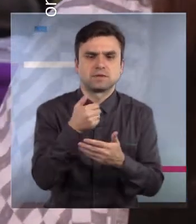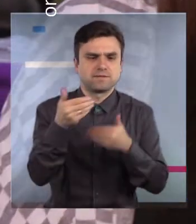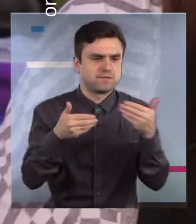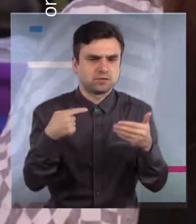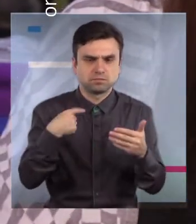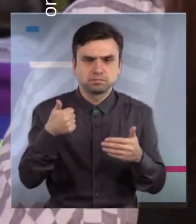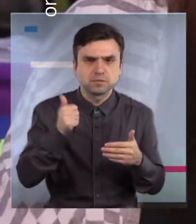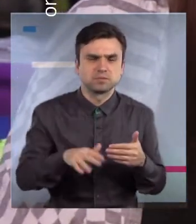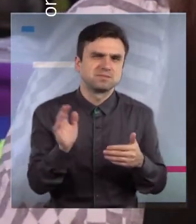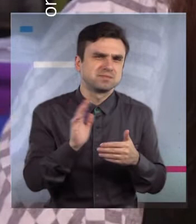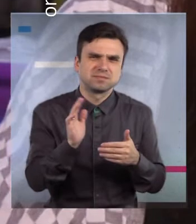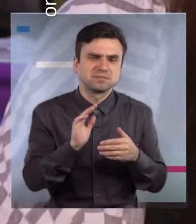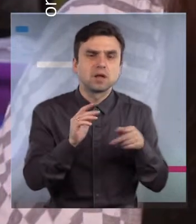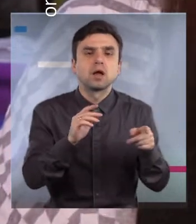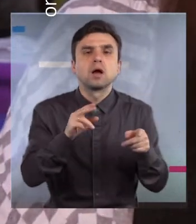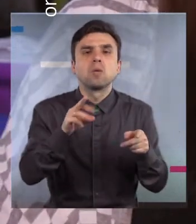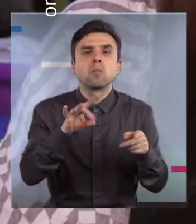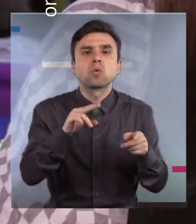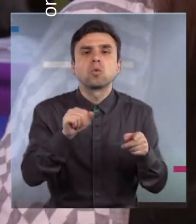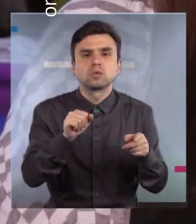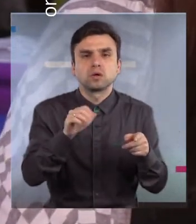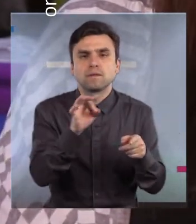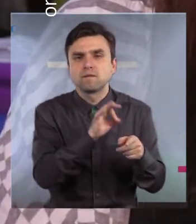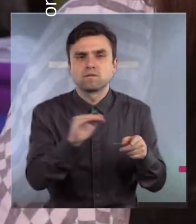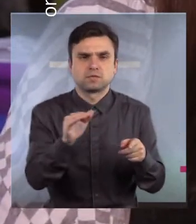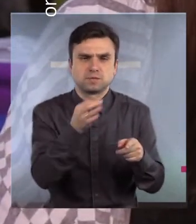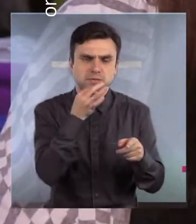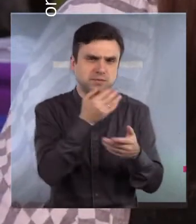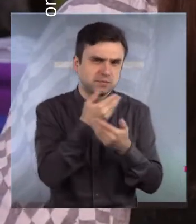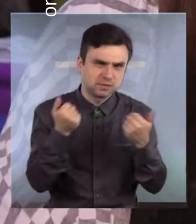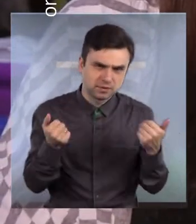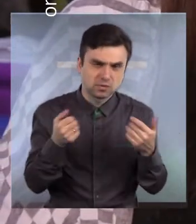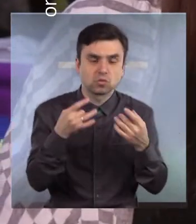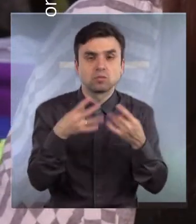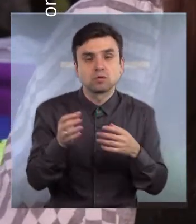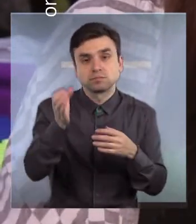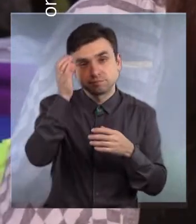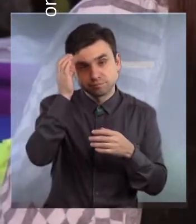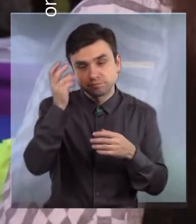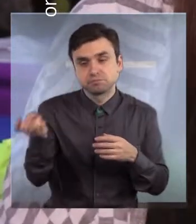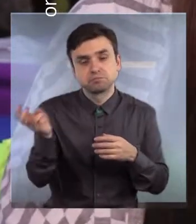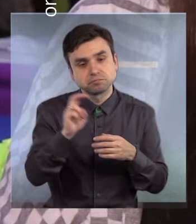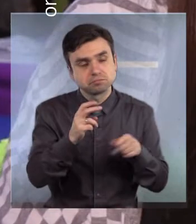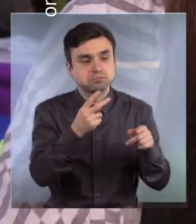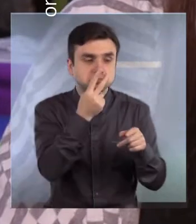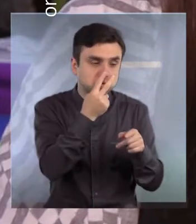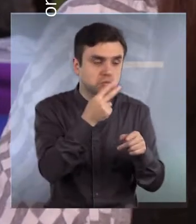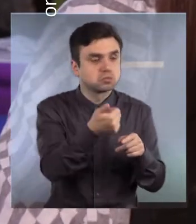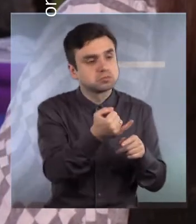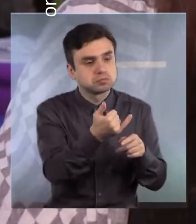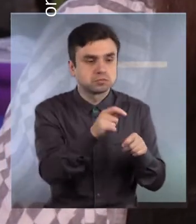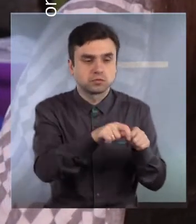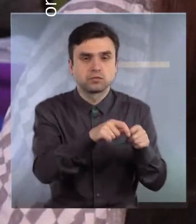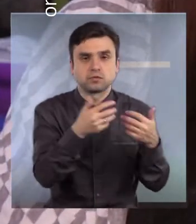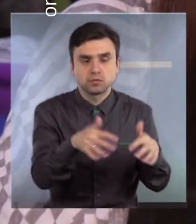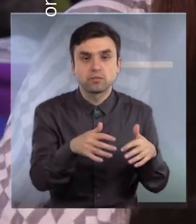эксперты и дать свою соответствующую оценку. И вот нам пообещали, что в августе месяце уже признают эту породу, и